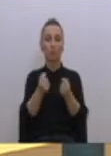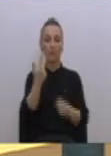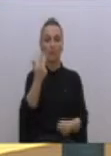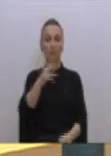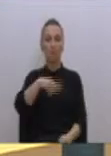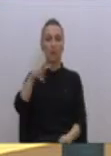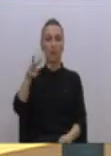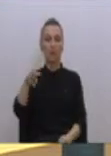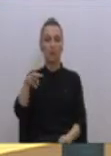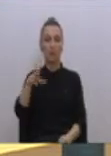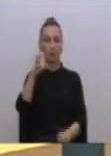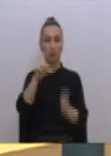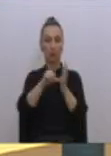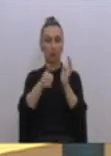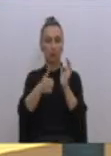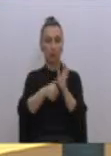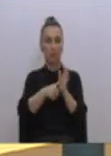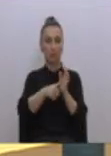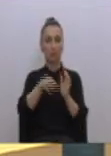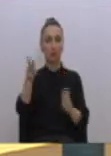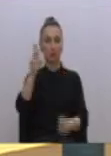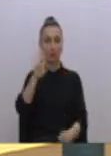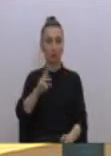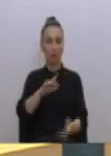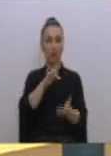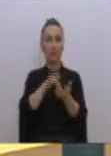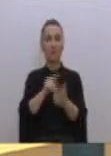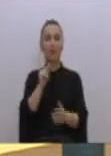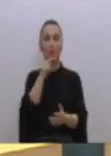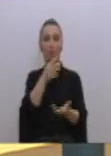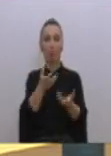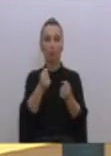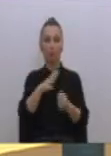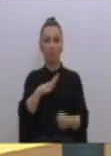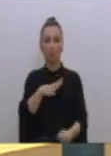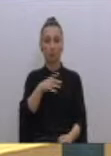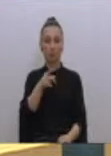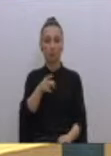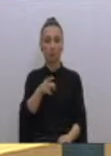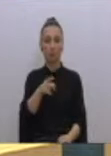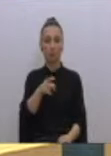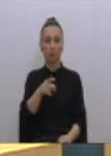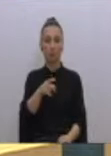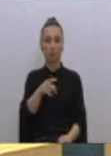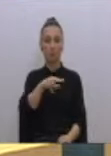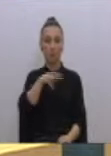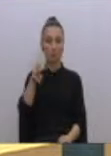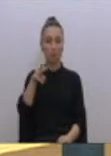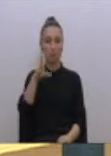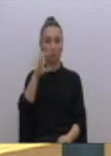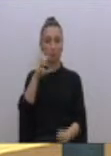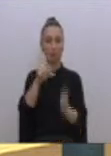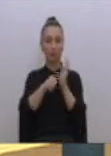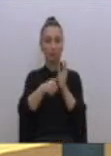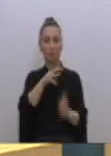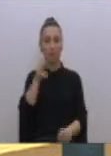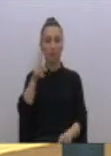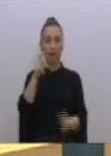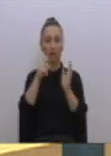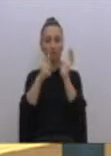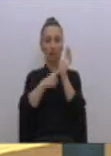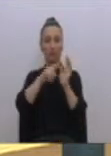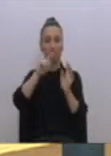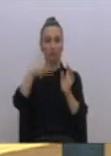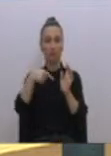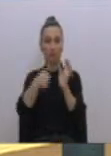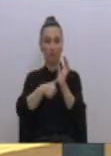მილიარდ 516 მილიონი dolari, cu atât economica mea 3 miliarde, 16 milioane dolari, dar când ești la Gaubere, pasul din 16